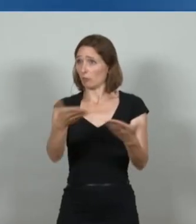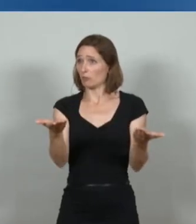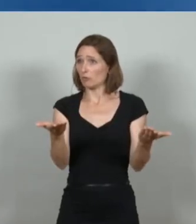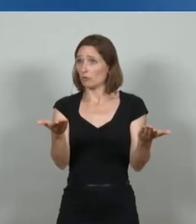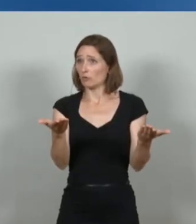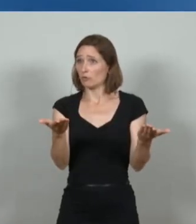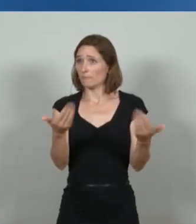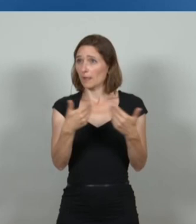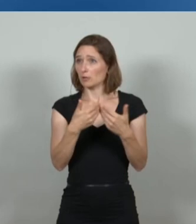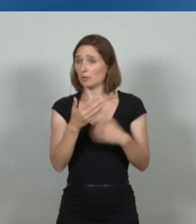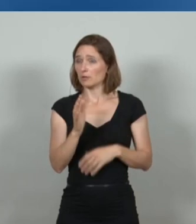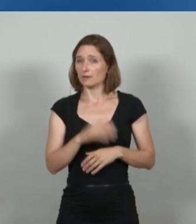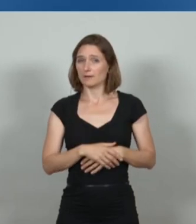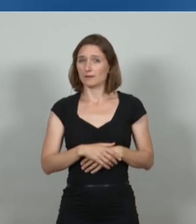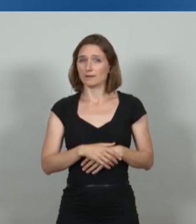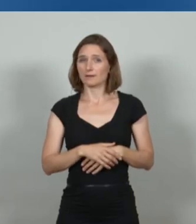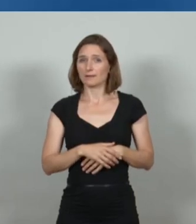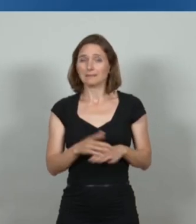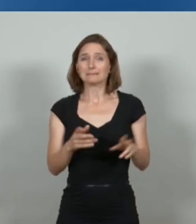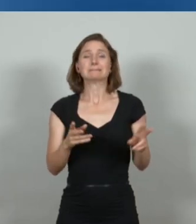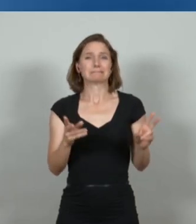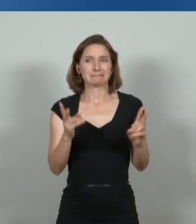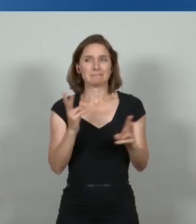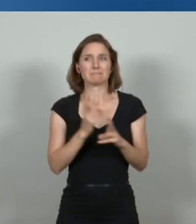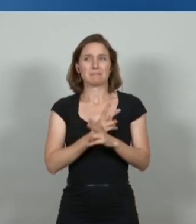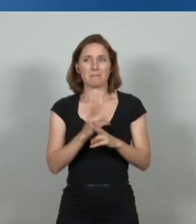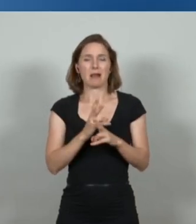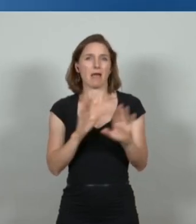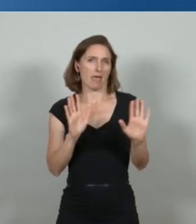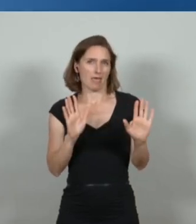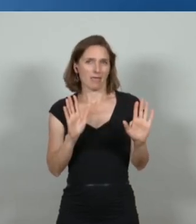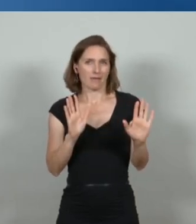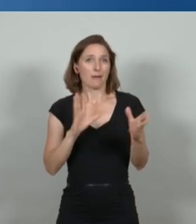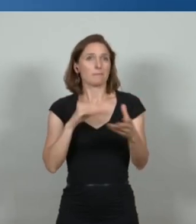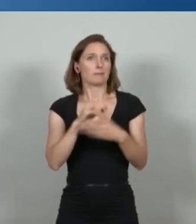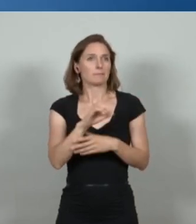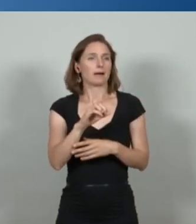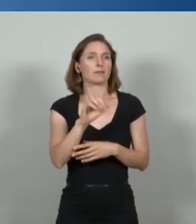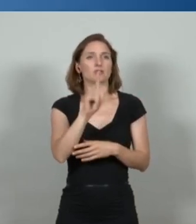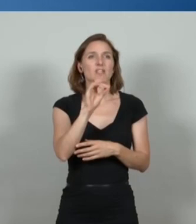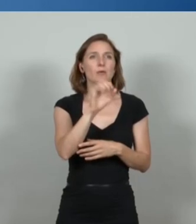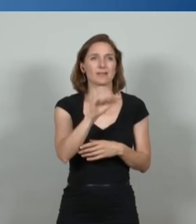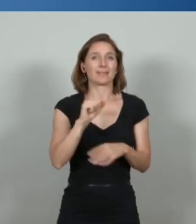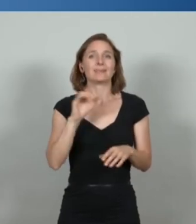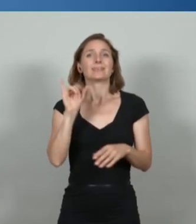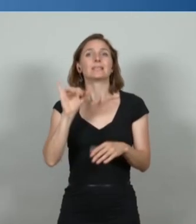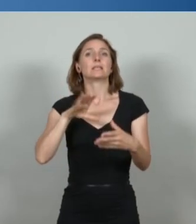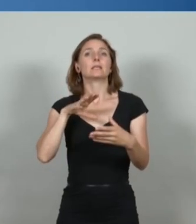c'est pas mal c'est une bonne remarque donc qui ne prend pas au vote gdes qui s'abstient